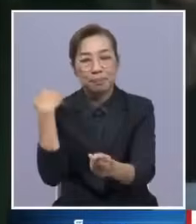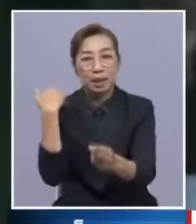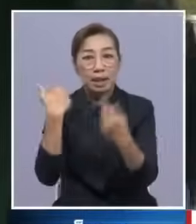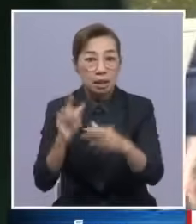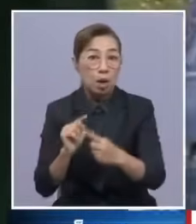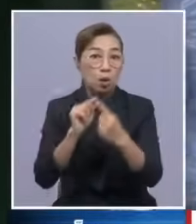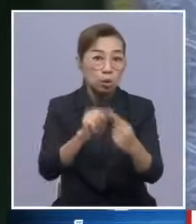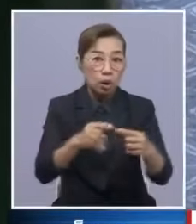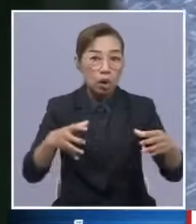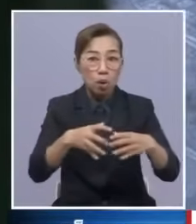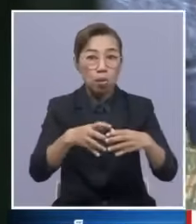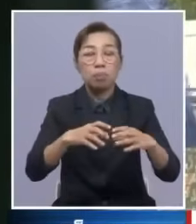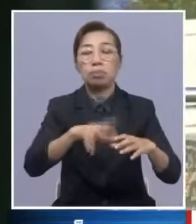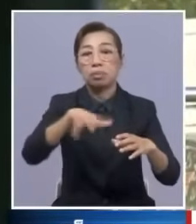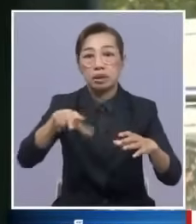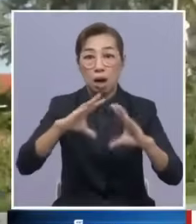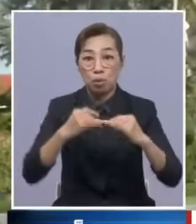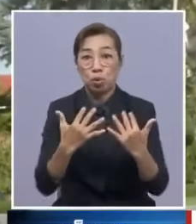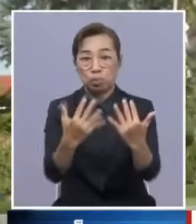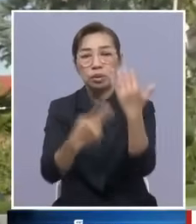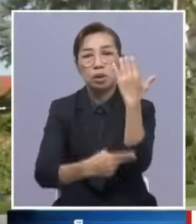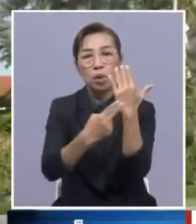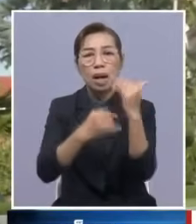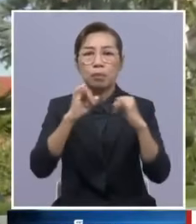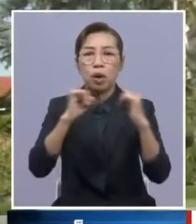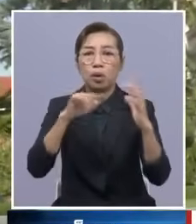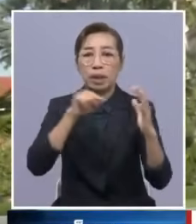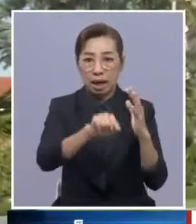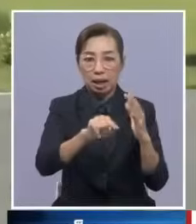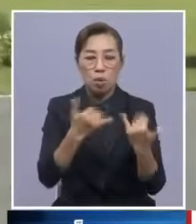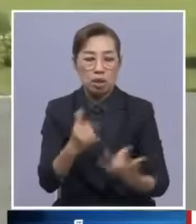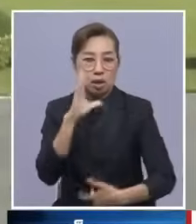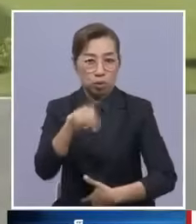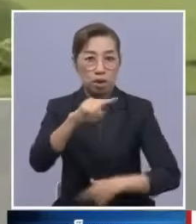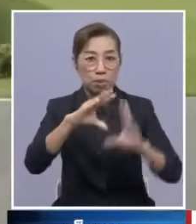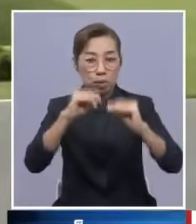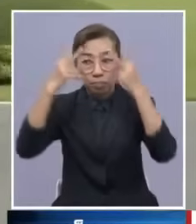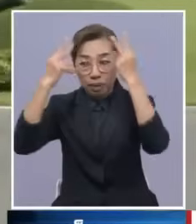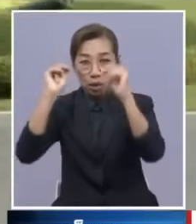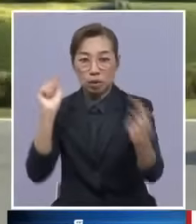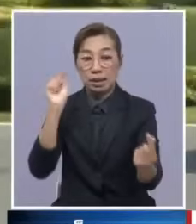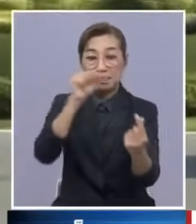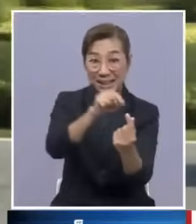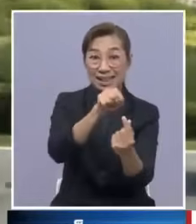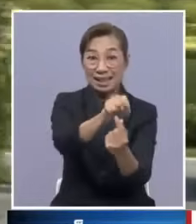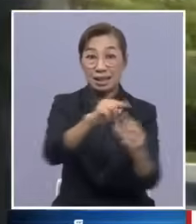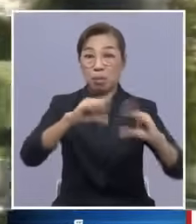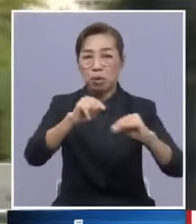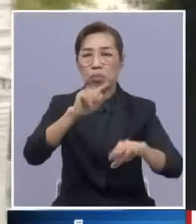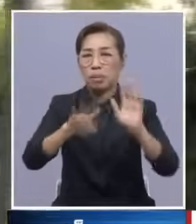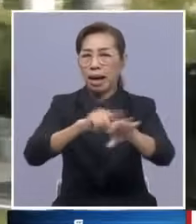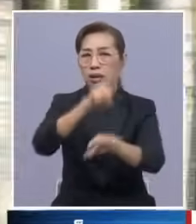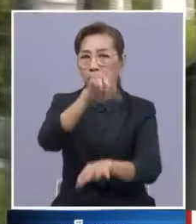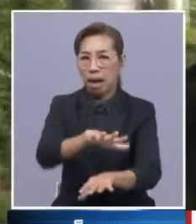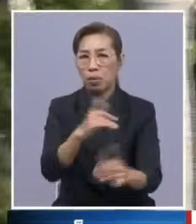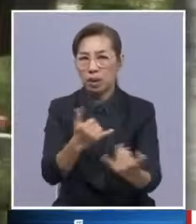ที่เดอะกรีนเนอรี่รีสอร์ทเขาใหญ่ในวันนี้กับวันพรุ่งนี ้ครับ ซึ่งนายกรัฐมนตรีจะไปถึงที่งานสัมมนาน่าจะเป็นช่วงบ่ายวันนี้นะ